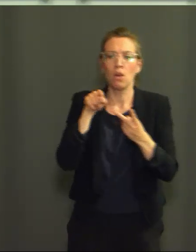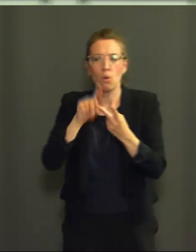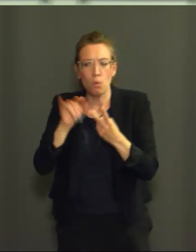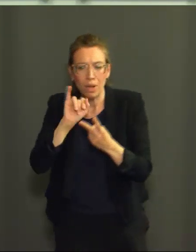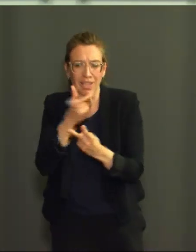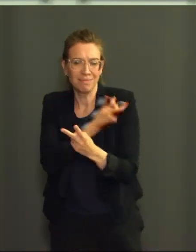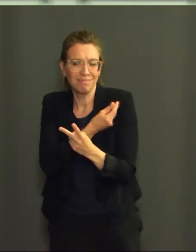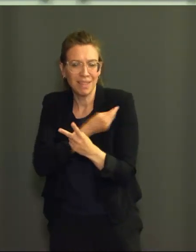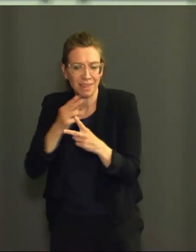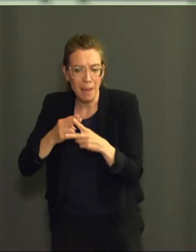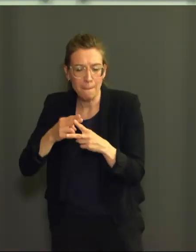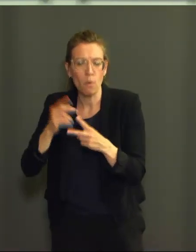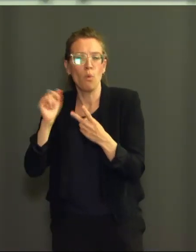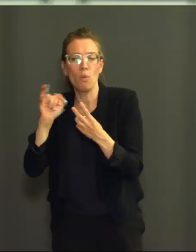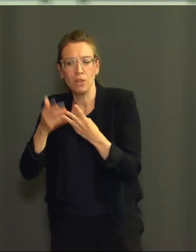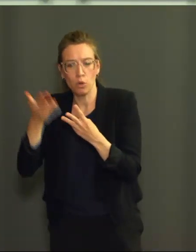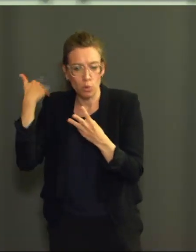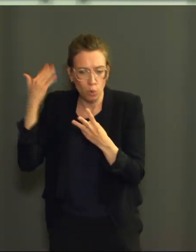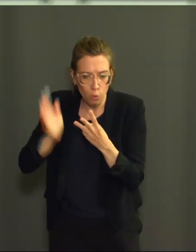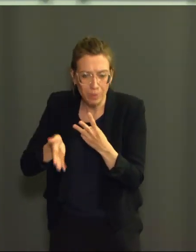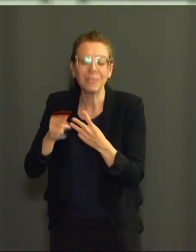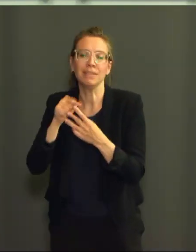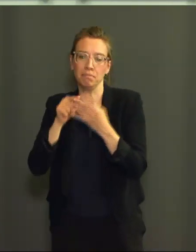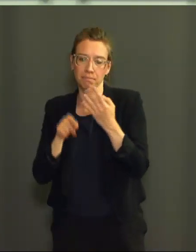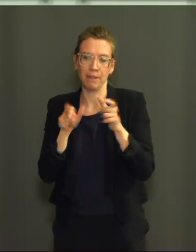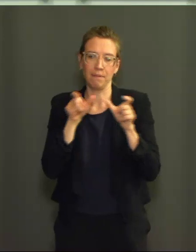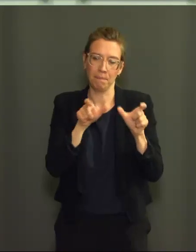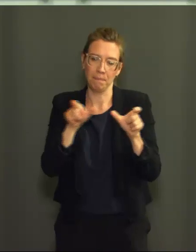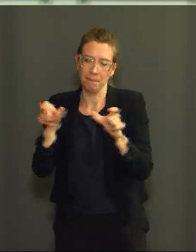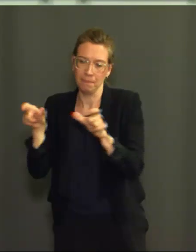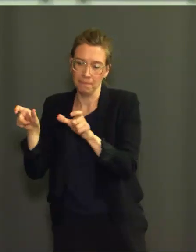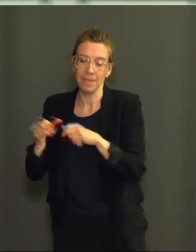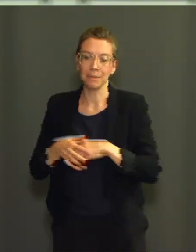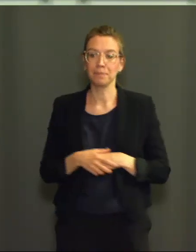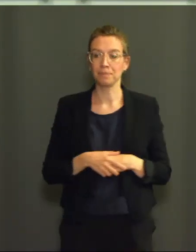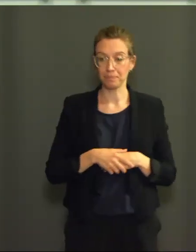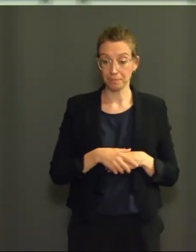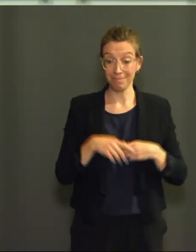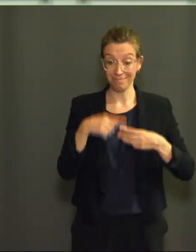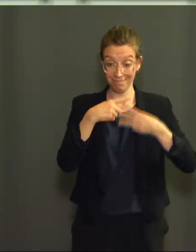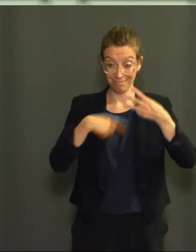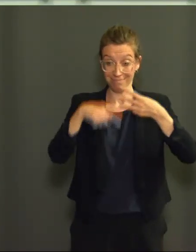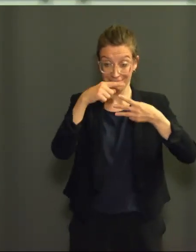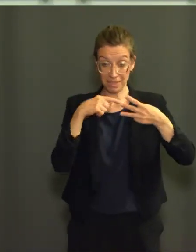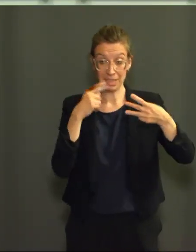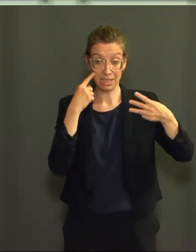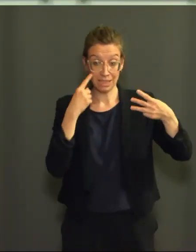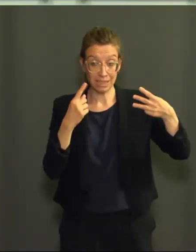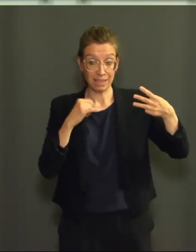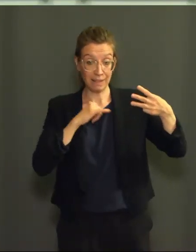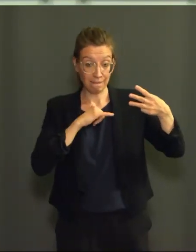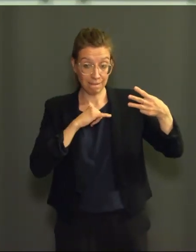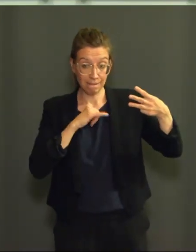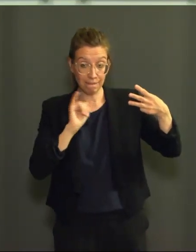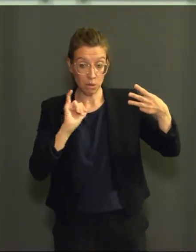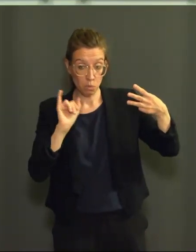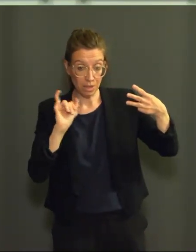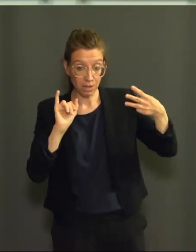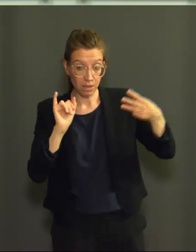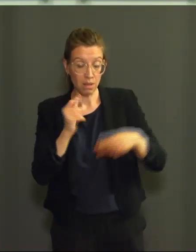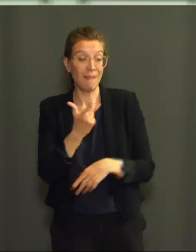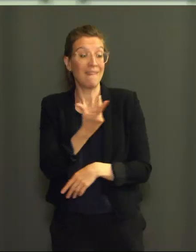ook waardevolle informatie opleveren over de beschermingsduur van de verschillende COVID-vaccins. Dank u